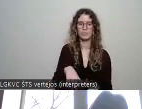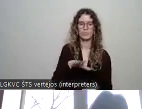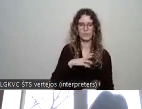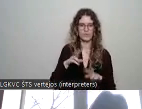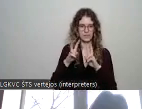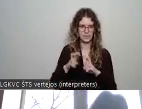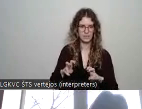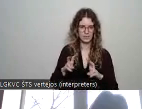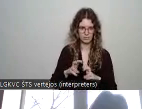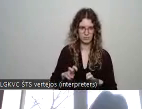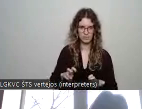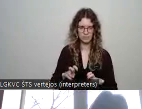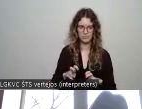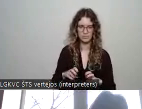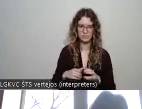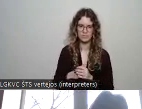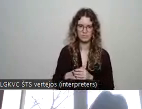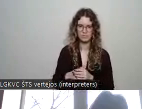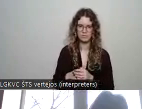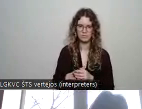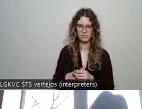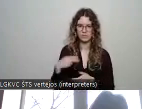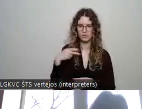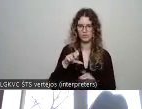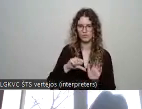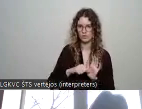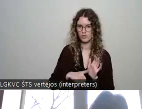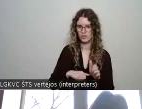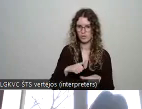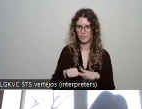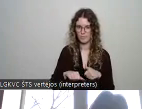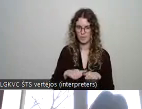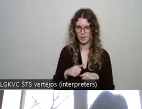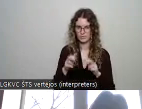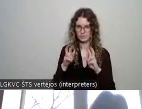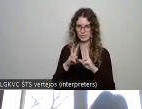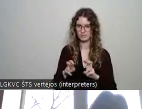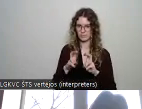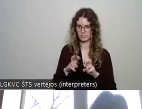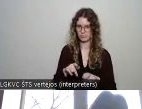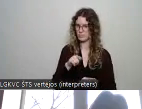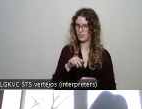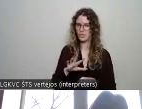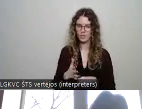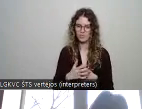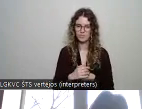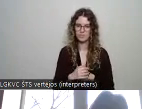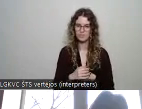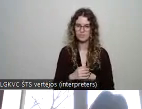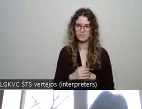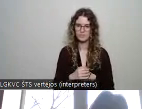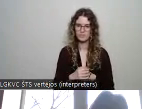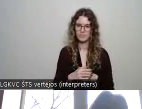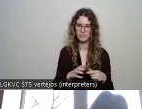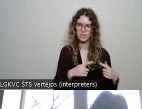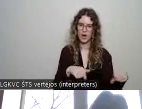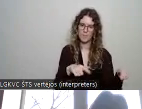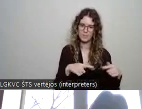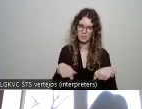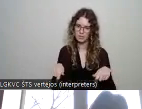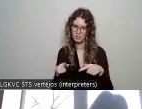kuris matote, atliktas 2016 metais, kuriame pabrėžama apskričių,